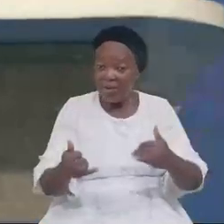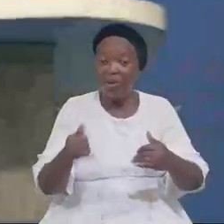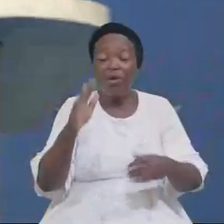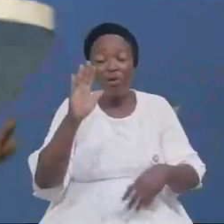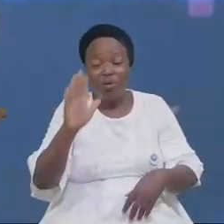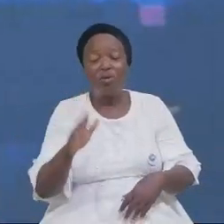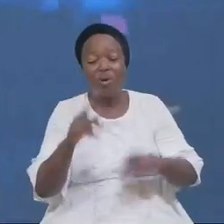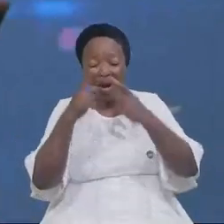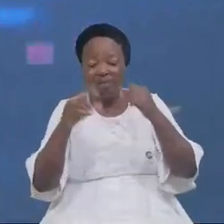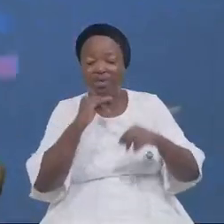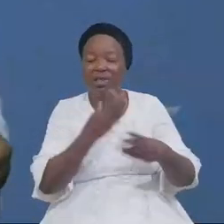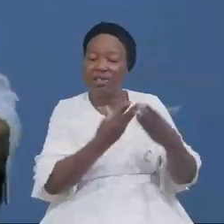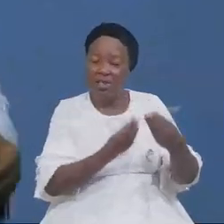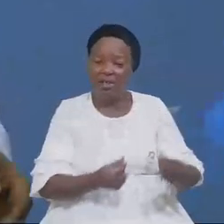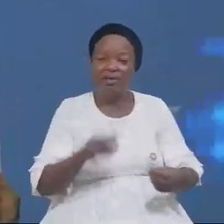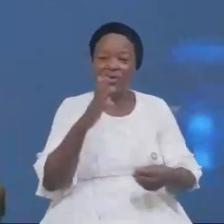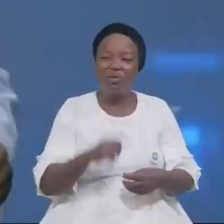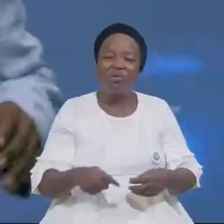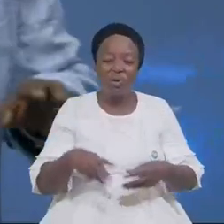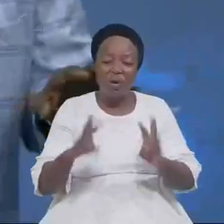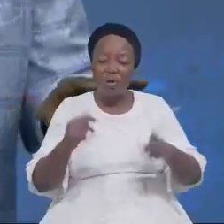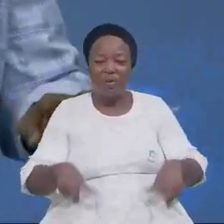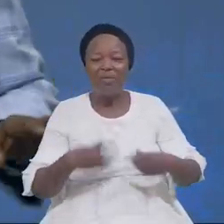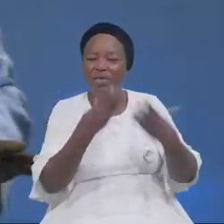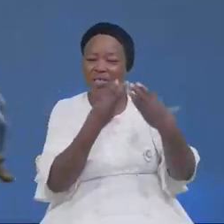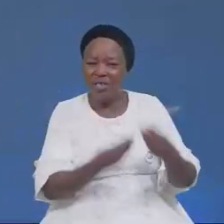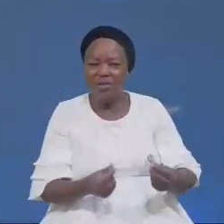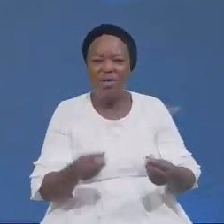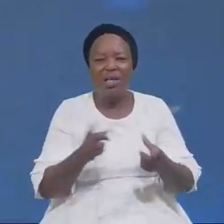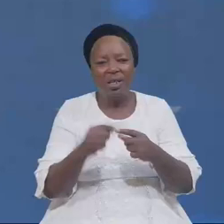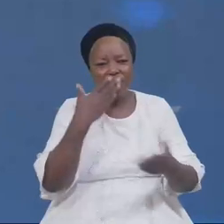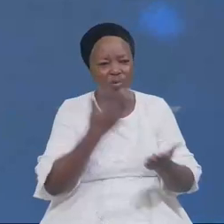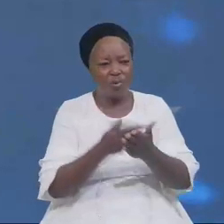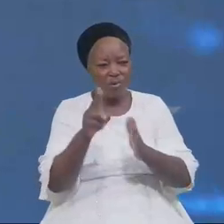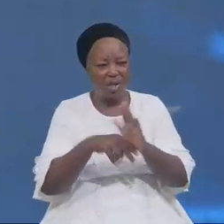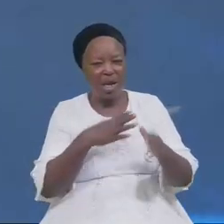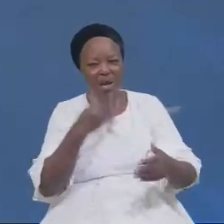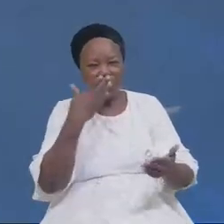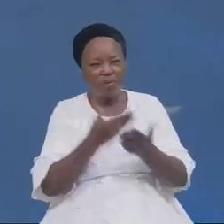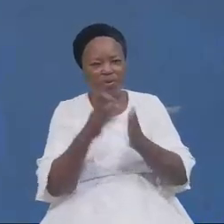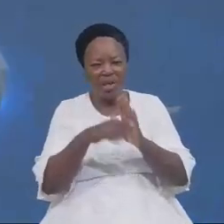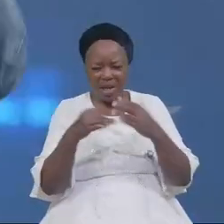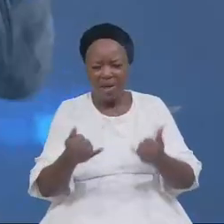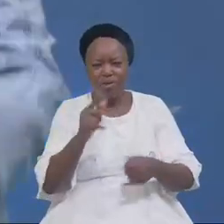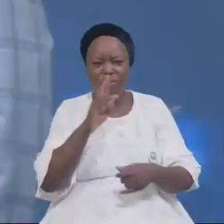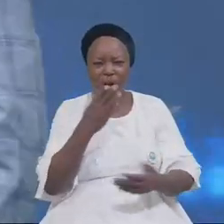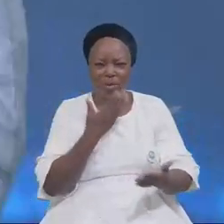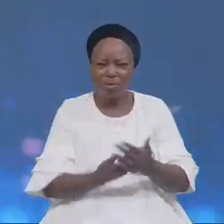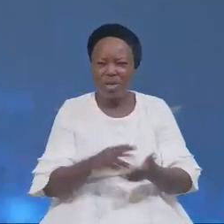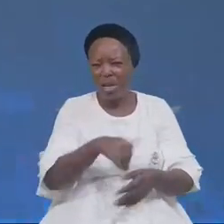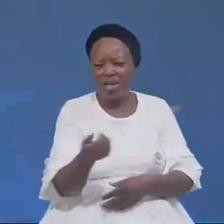langage est bon, ta disposition est bonne. Et il y a aussi la bénignité, moindre